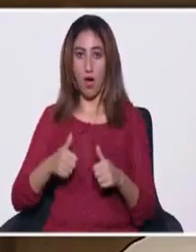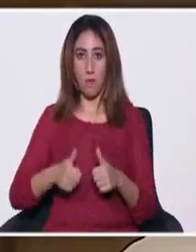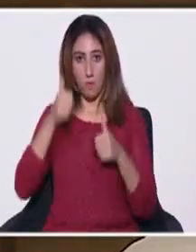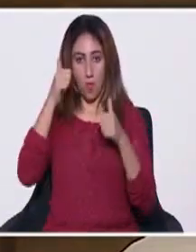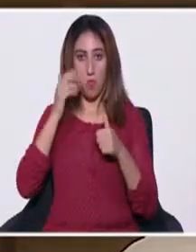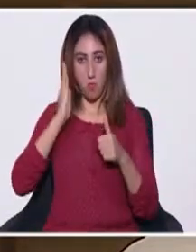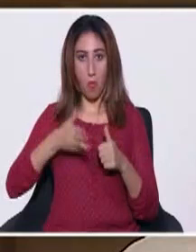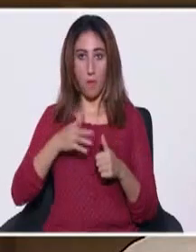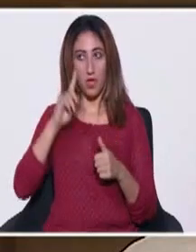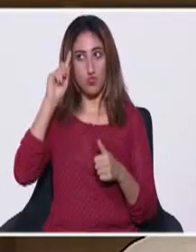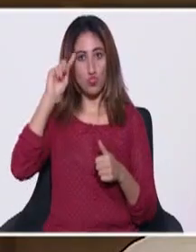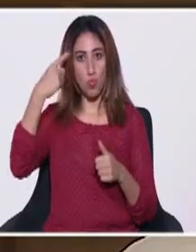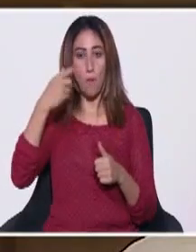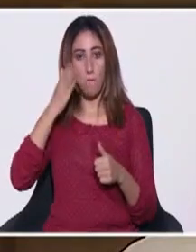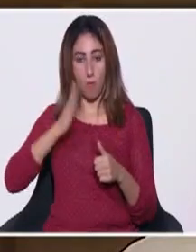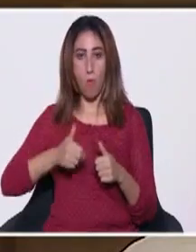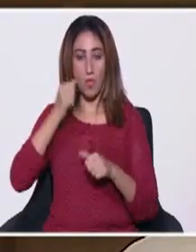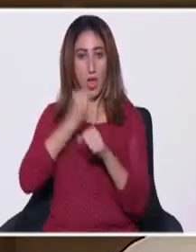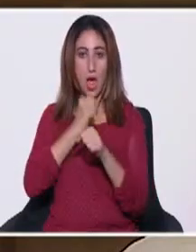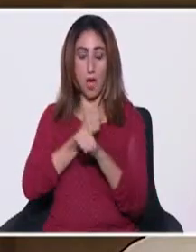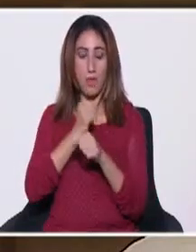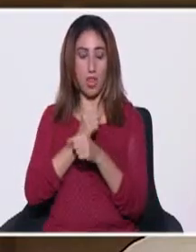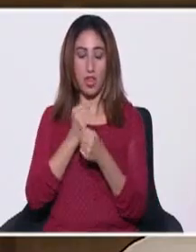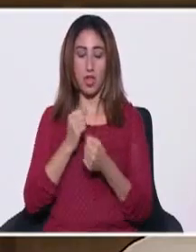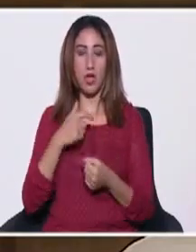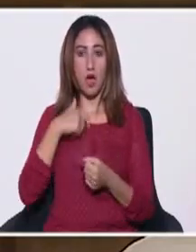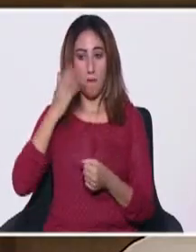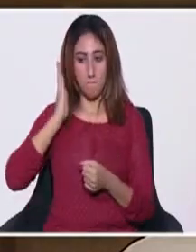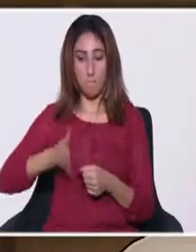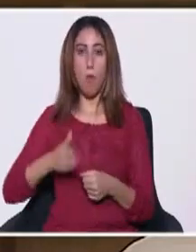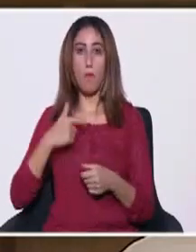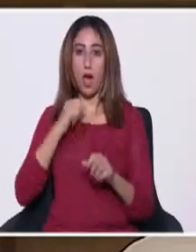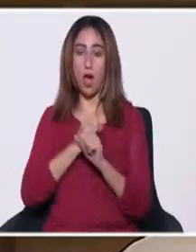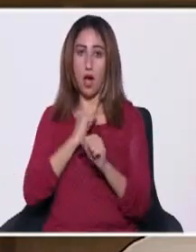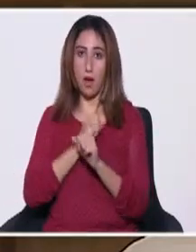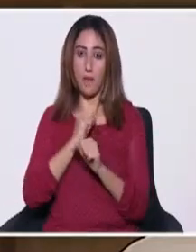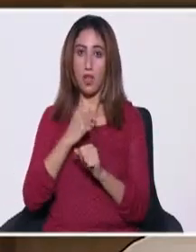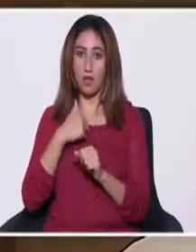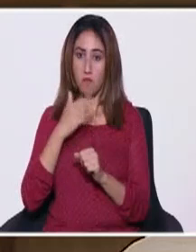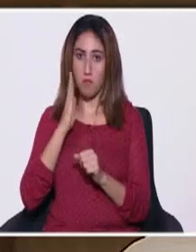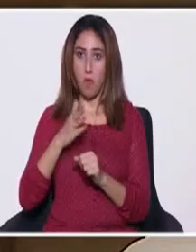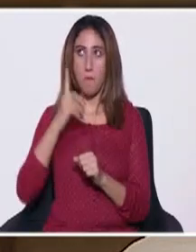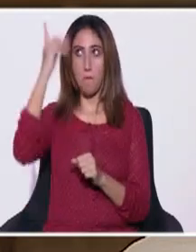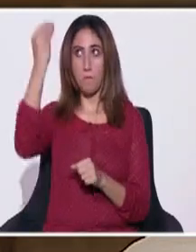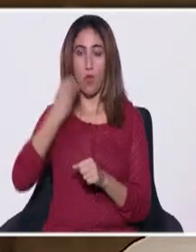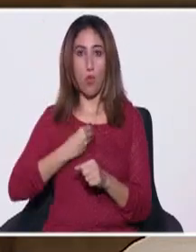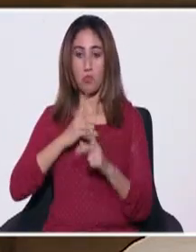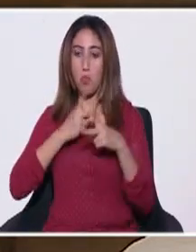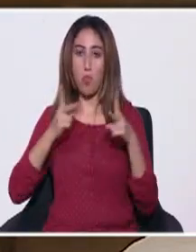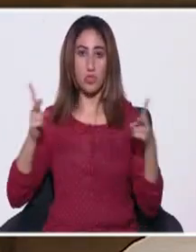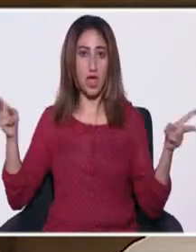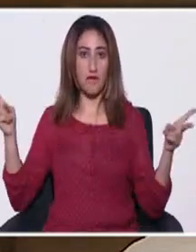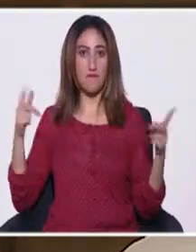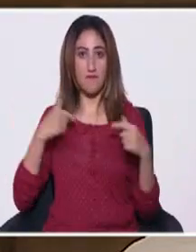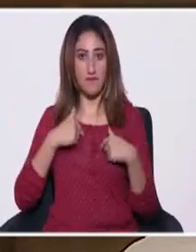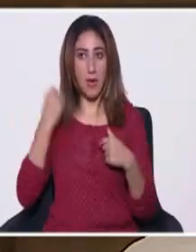علشان يثبتوا لأنفسهم قبل الآخرين إنهم قادرون ويستطيعون وعندهم المواهب المختلفة اللي تخلي كل